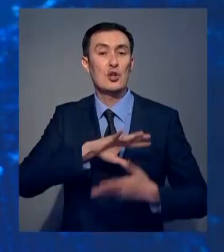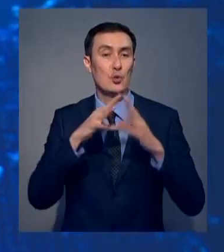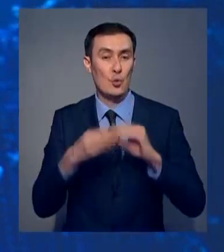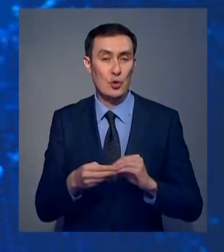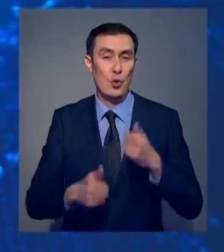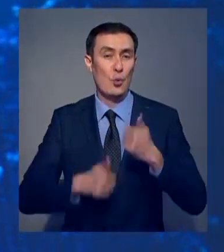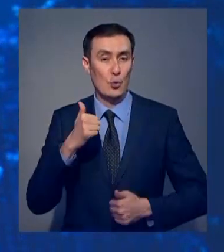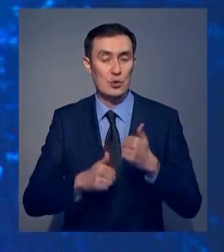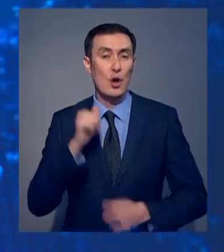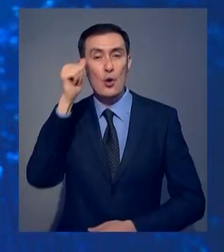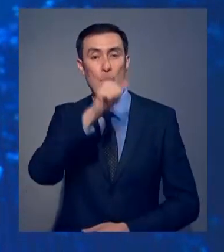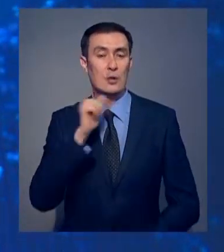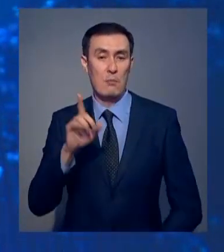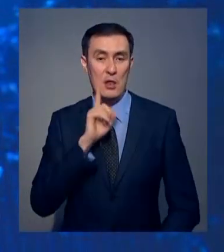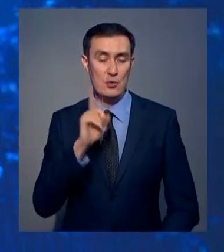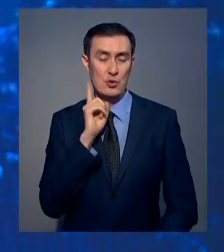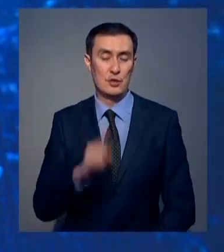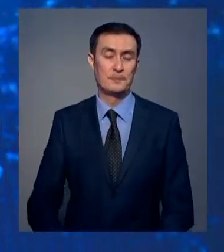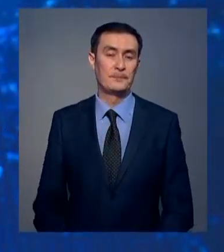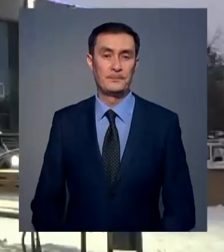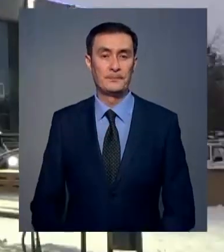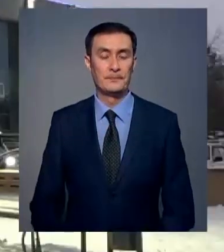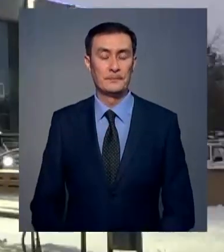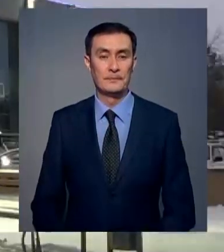главные итоги года молодежи.